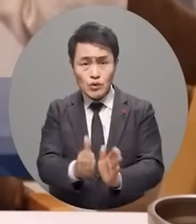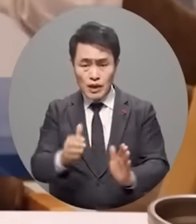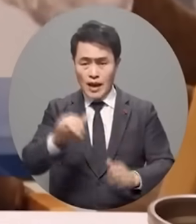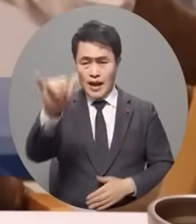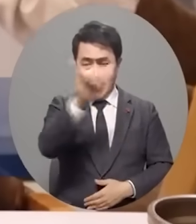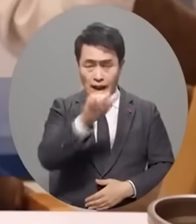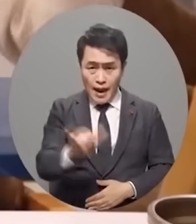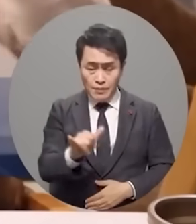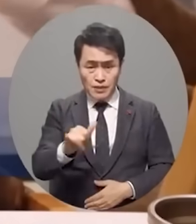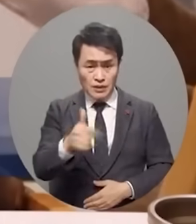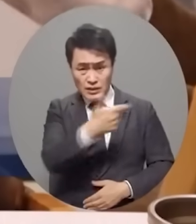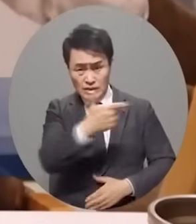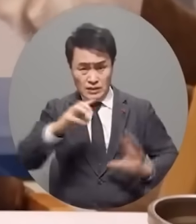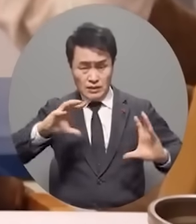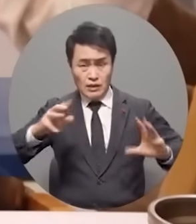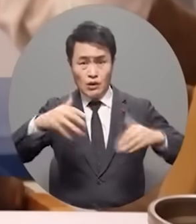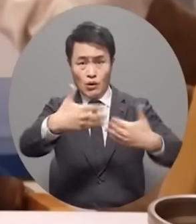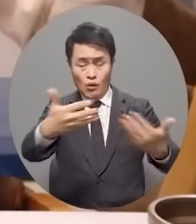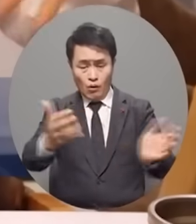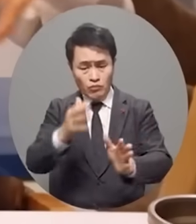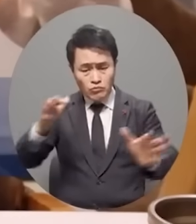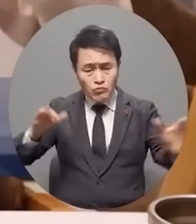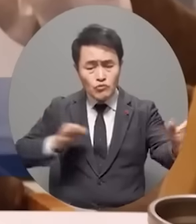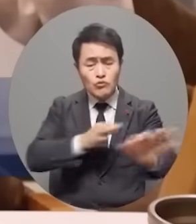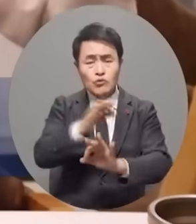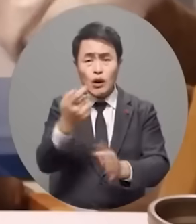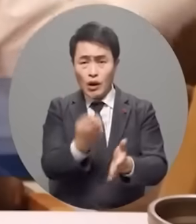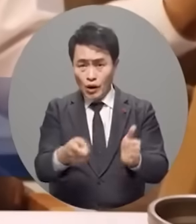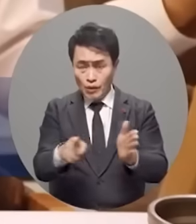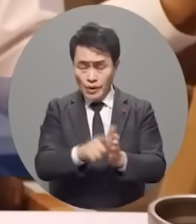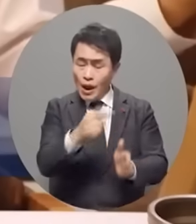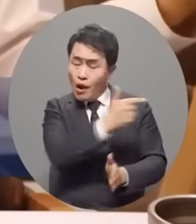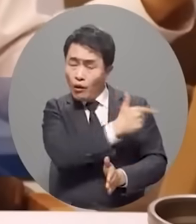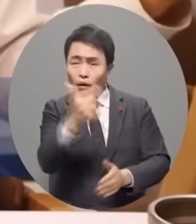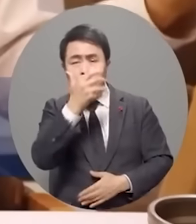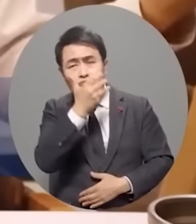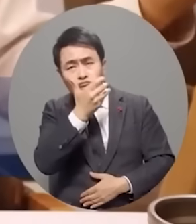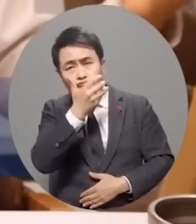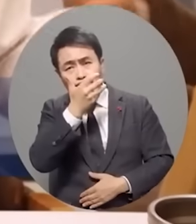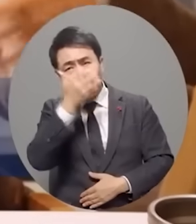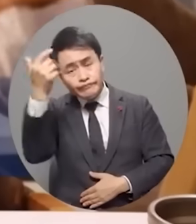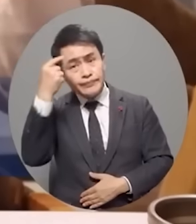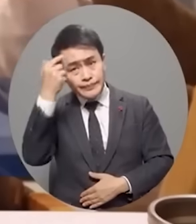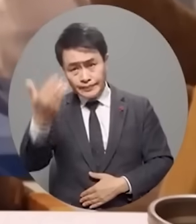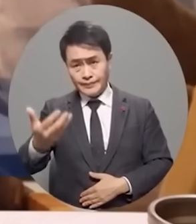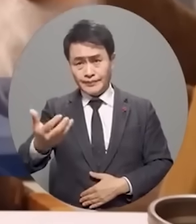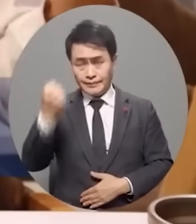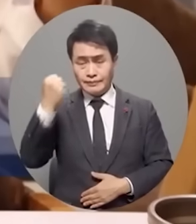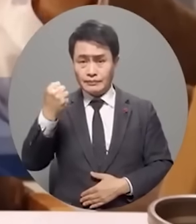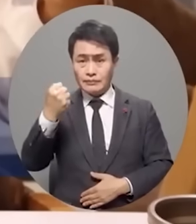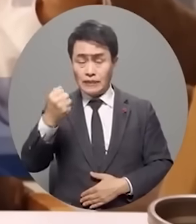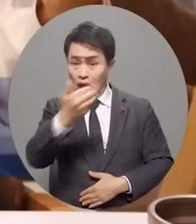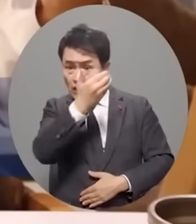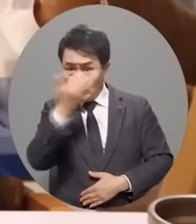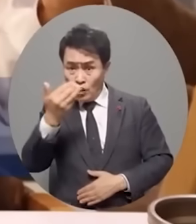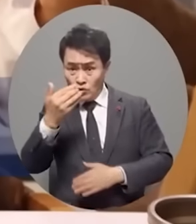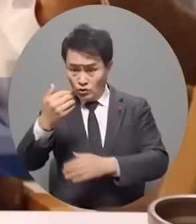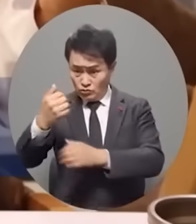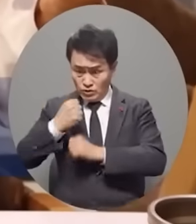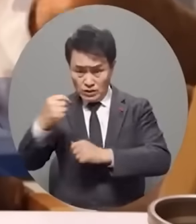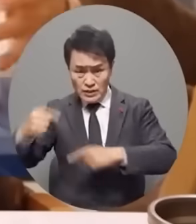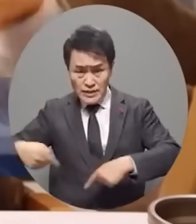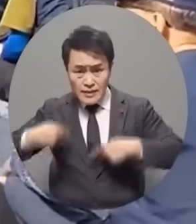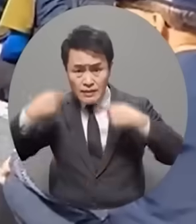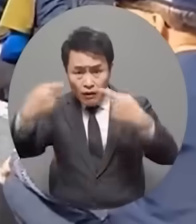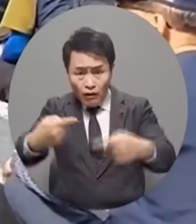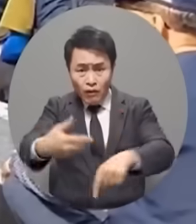한반도나 대륙이나 이런 것들을 경영하려는 거대한 구상을 생각하면서 청년들이 적극적으로 진출했던 건